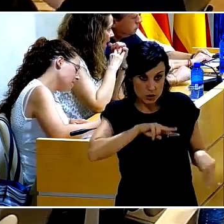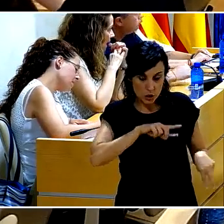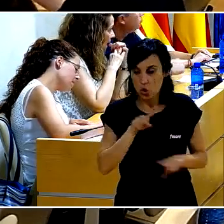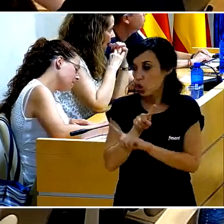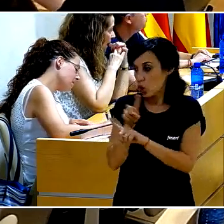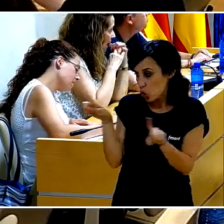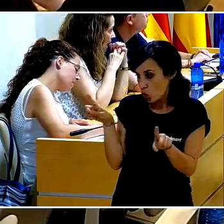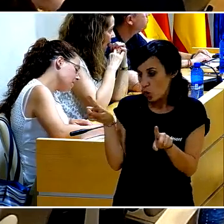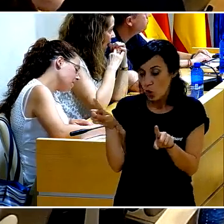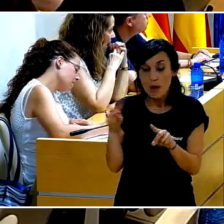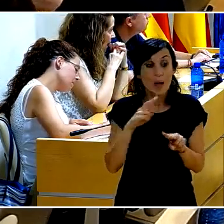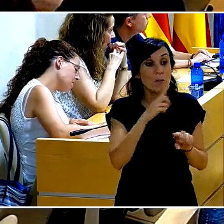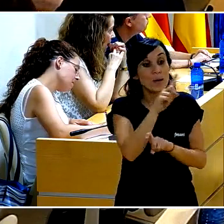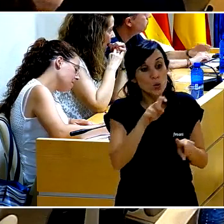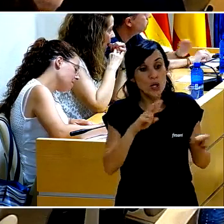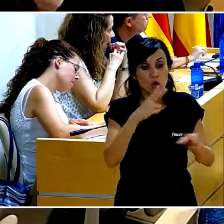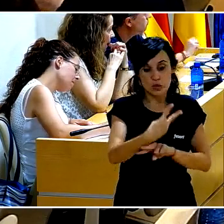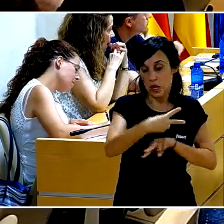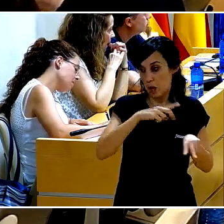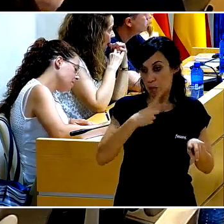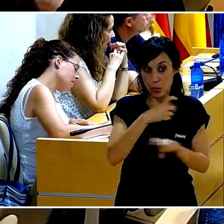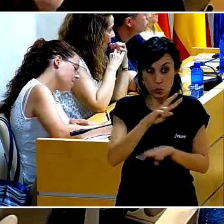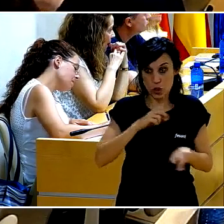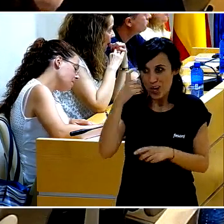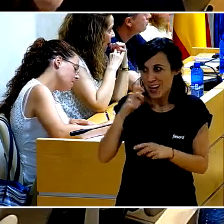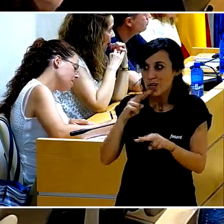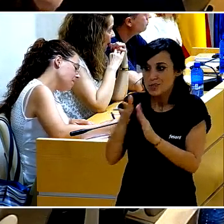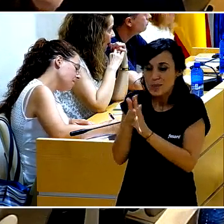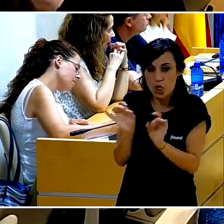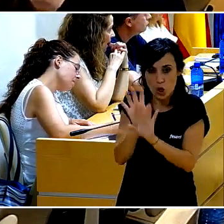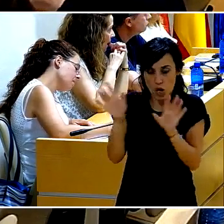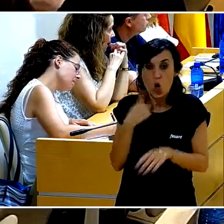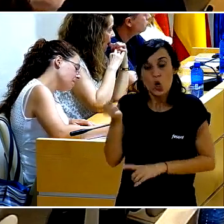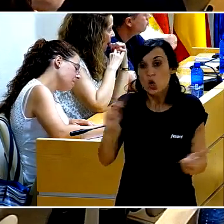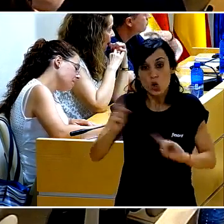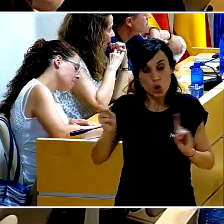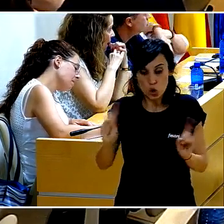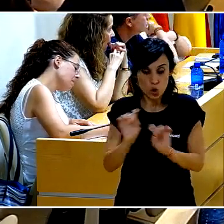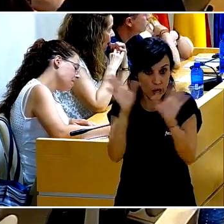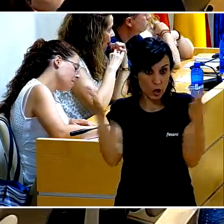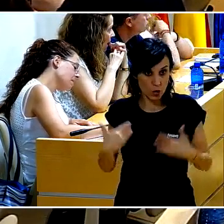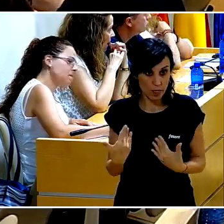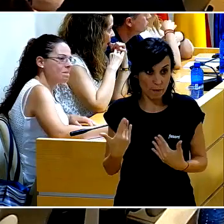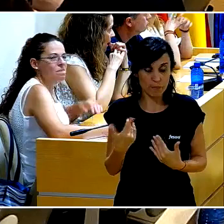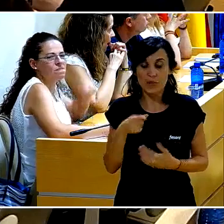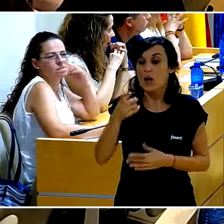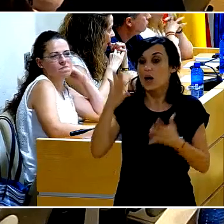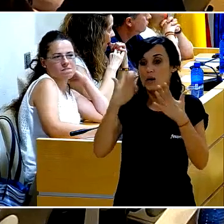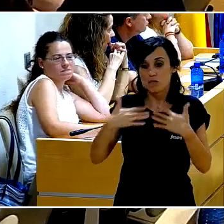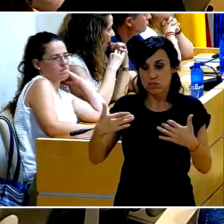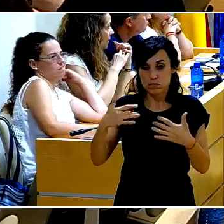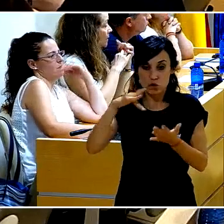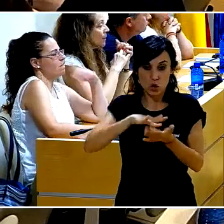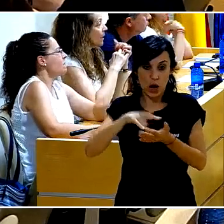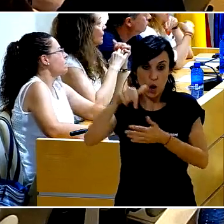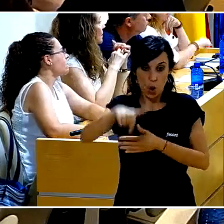a pregunta y se contesta la pregunta. Yo creo que aclarí perfectamente la pregunta. No, que va, cuando usted té un públic com en el dia d'avui,